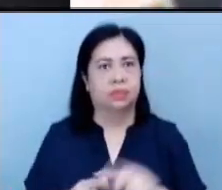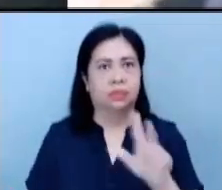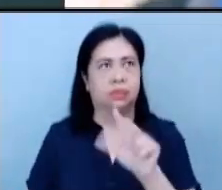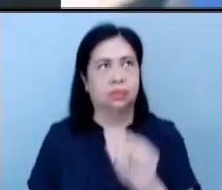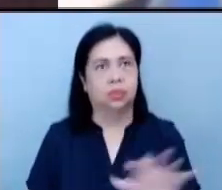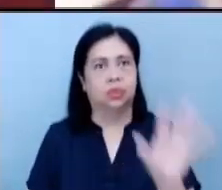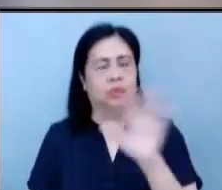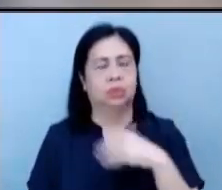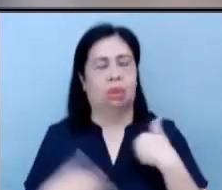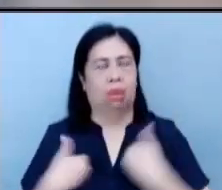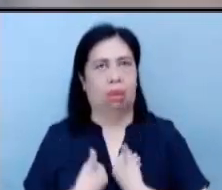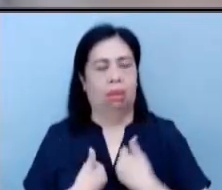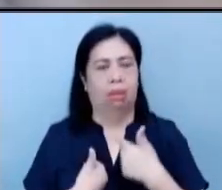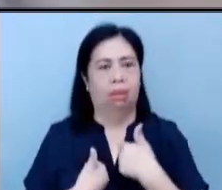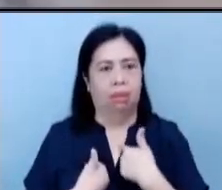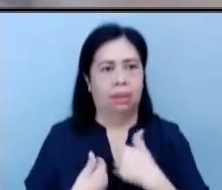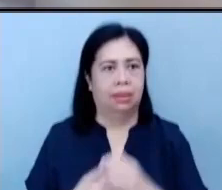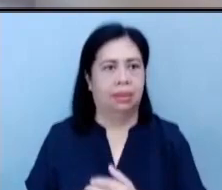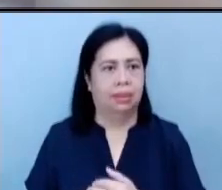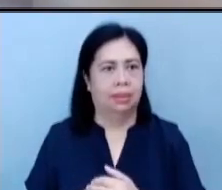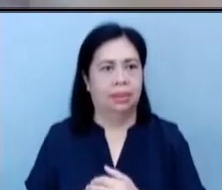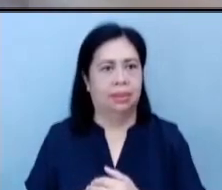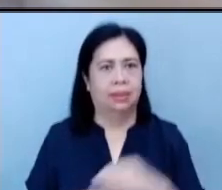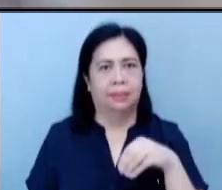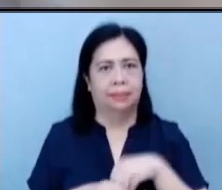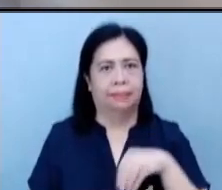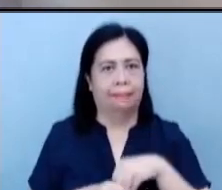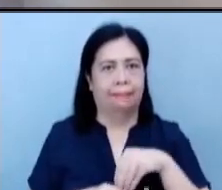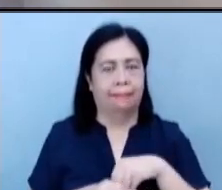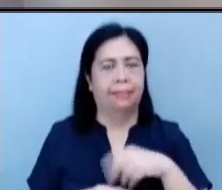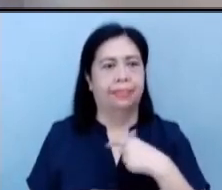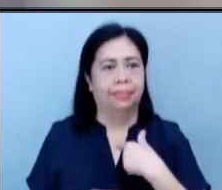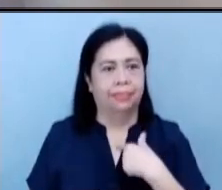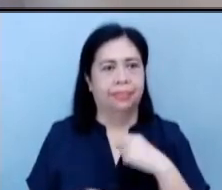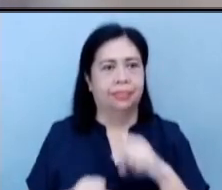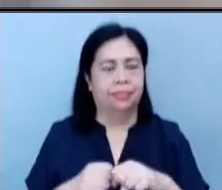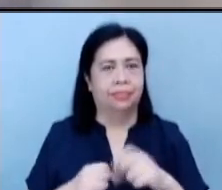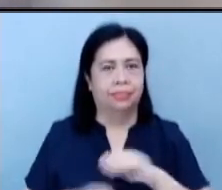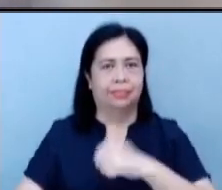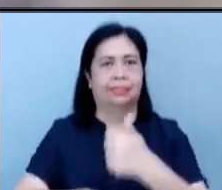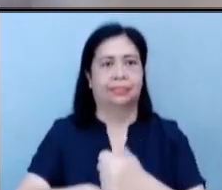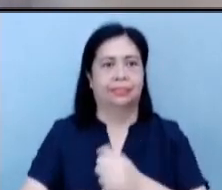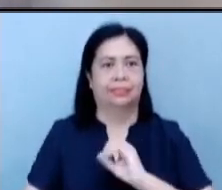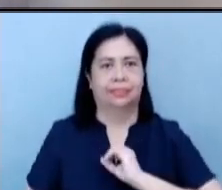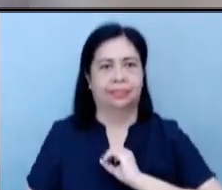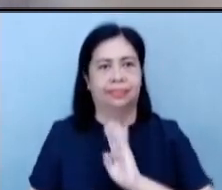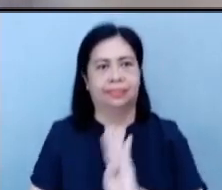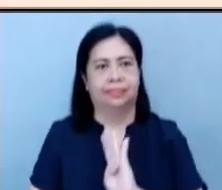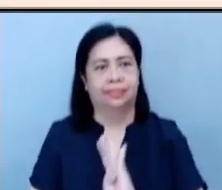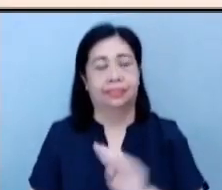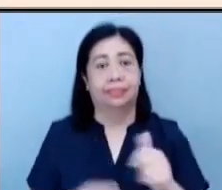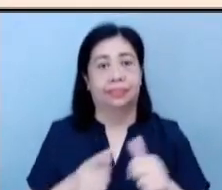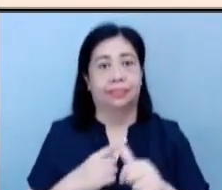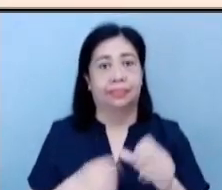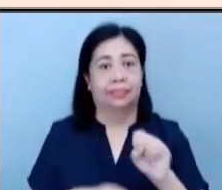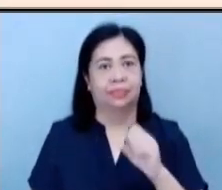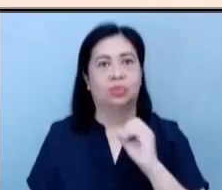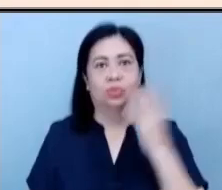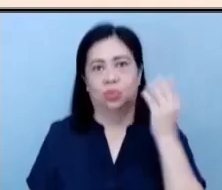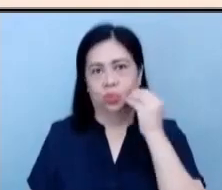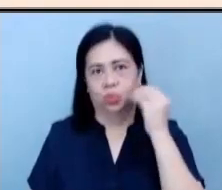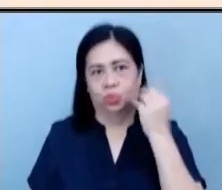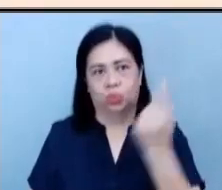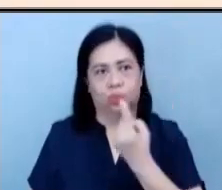napagod ako. Nag-ipon ako para ma-foot up ko yung salon ko. Unang-unang salon ko sa bahay lang. Umupa lang ako